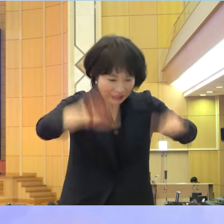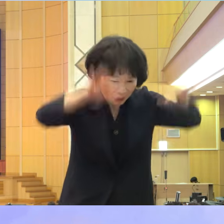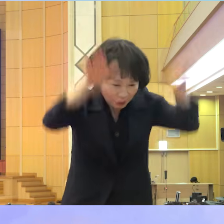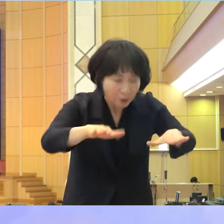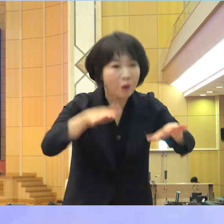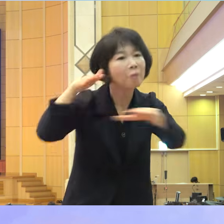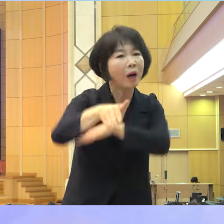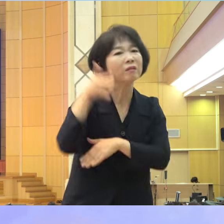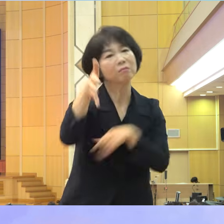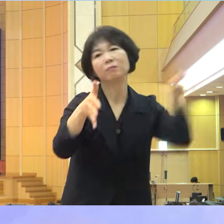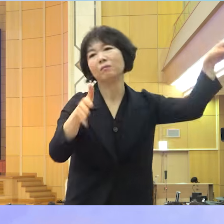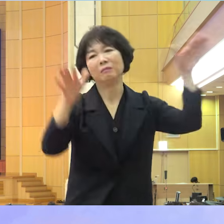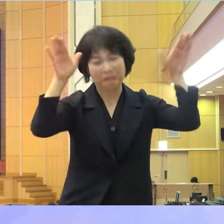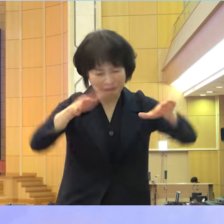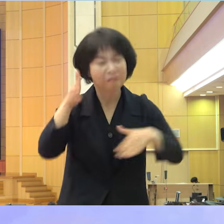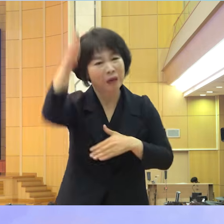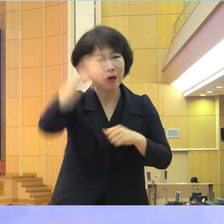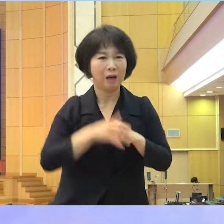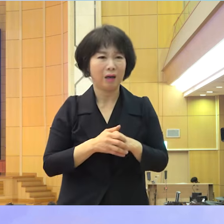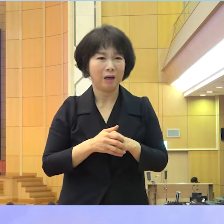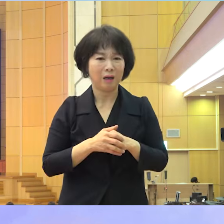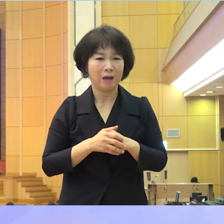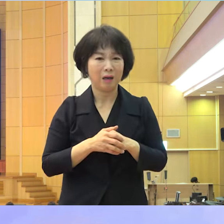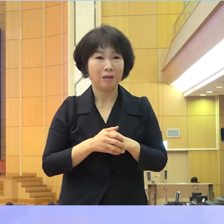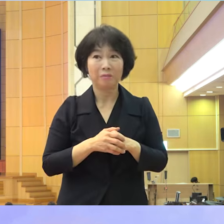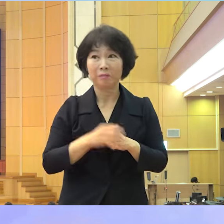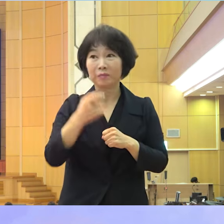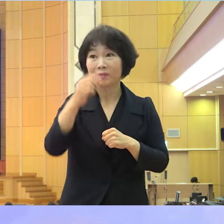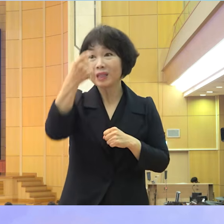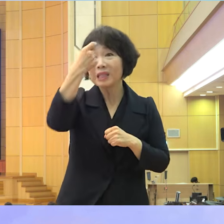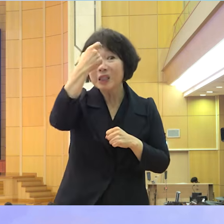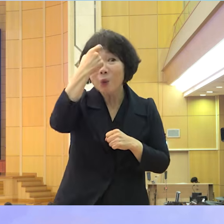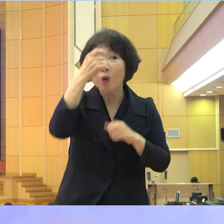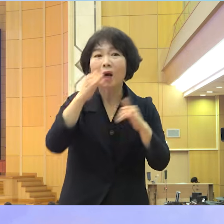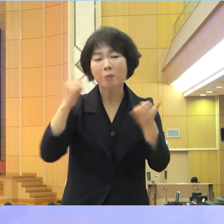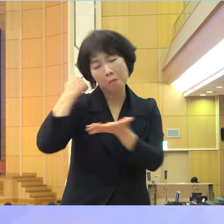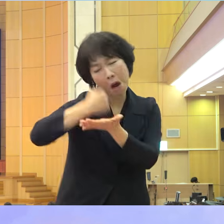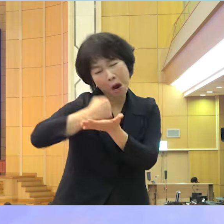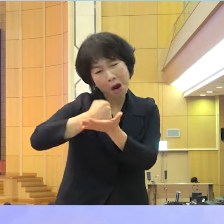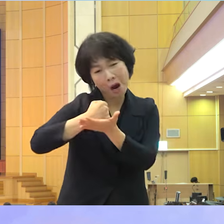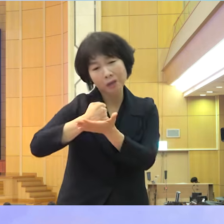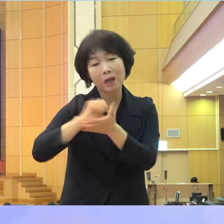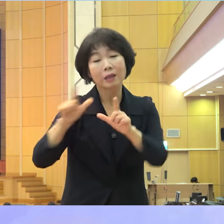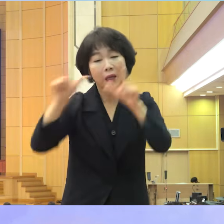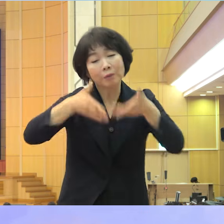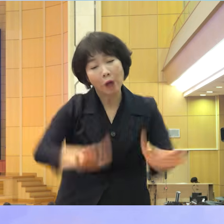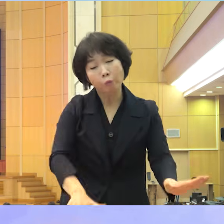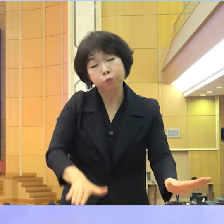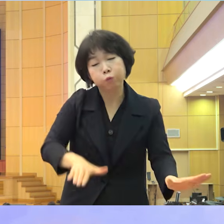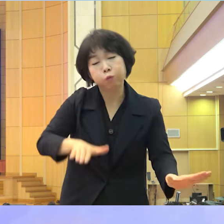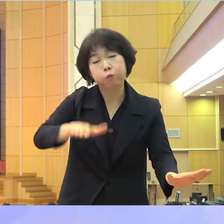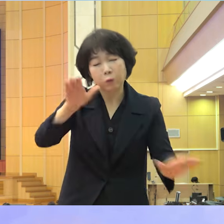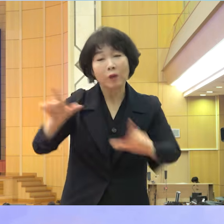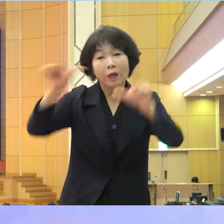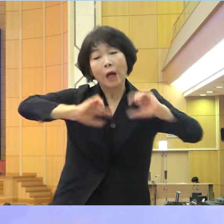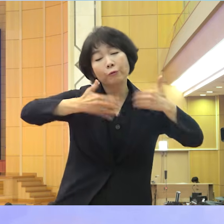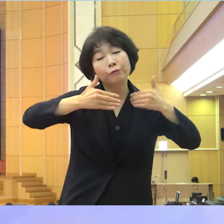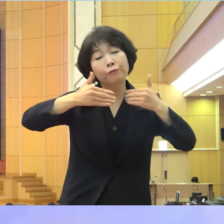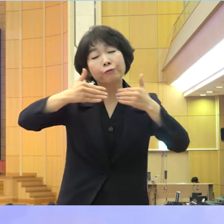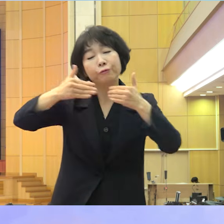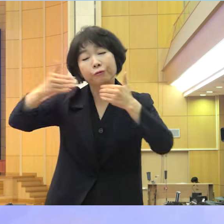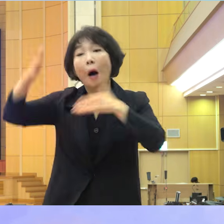소위 말하면 살다가 죽으면 다시 태어날 때 소로 태어난다는 거예요. 그래서